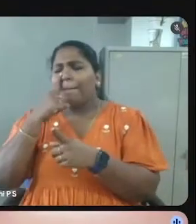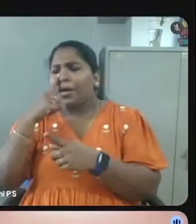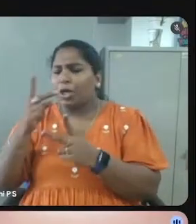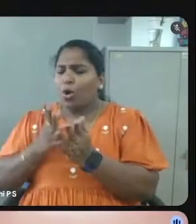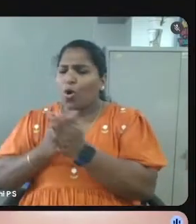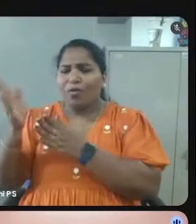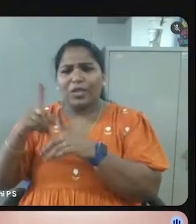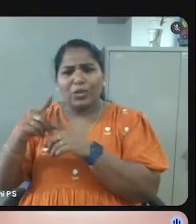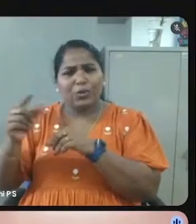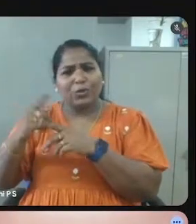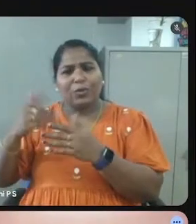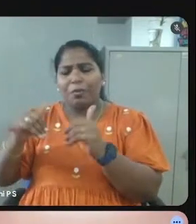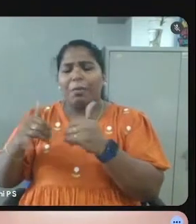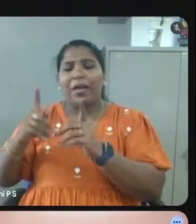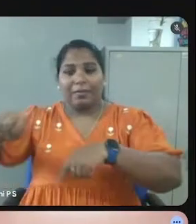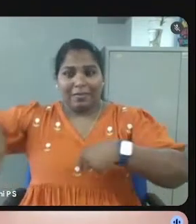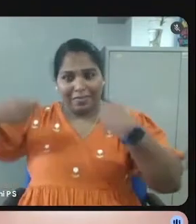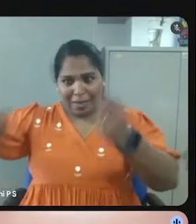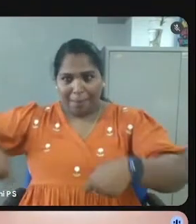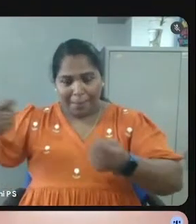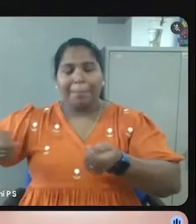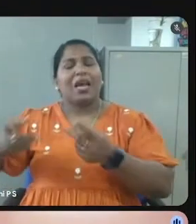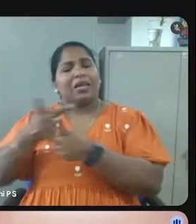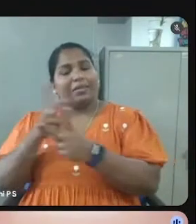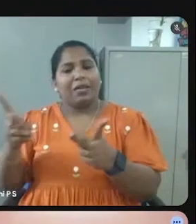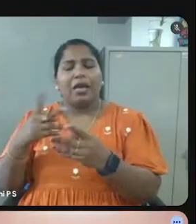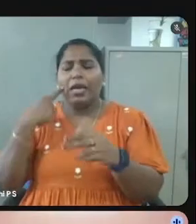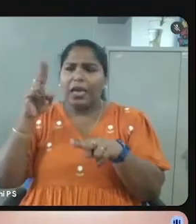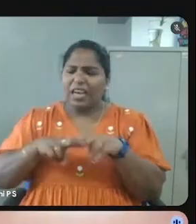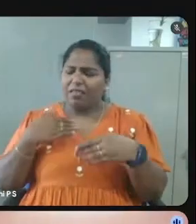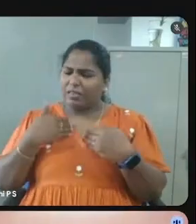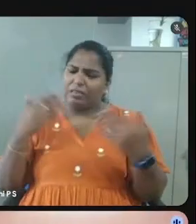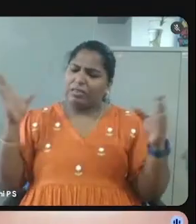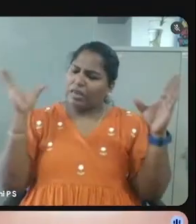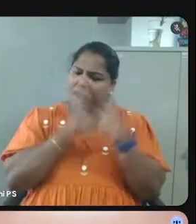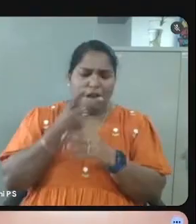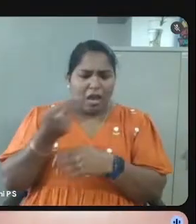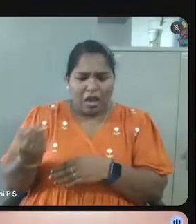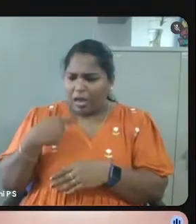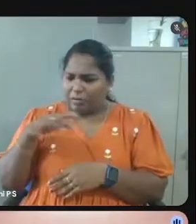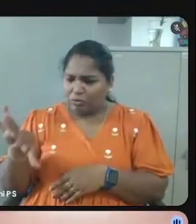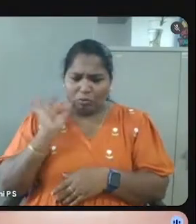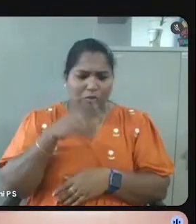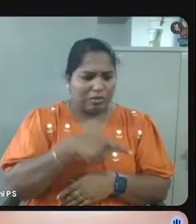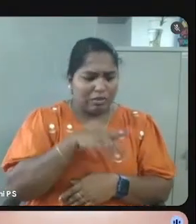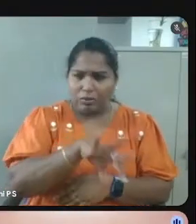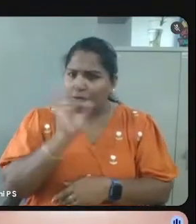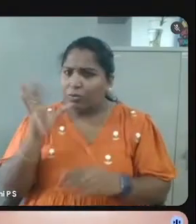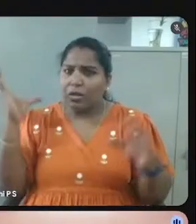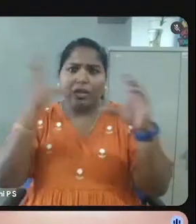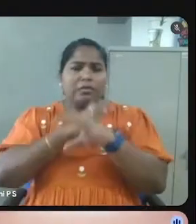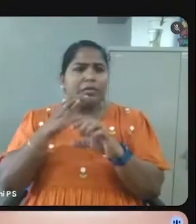ജെൻഡർ റോൾസ് ഈ സ്റ്റേജിൽ തന്നെ ഉണ്ടാവും. ഇതിൽ സ്റ്റക്കായാലോ ഒരു ക്രിട്ടിക്കൽ സ്റ്റേജും ഒരു വളരെ സോഷ്യൽ